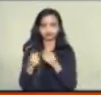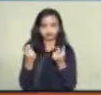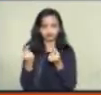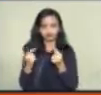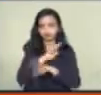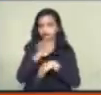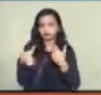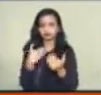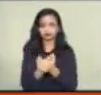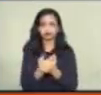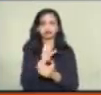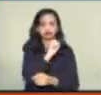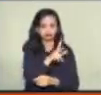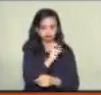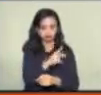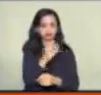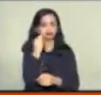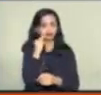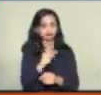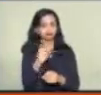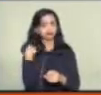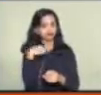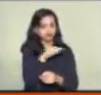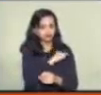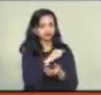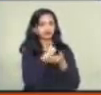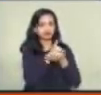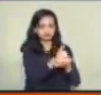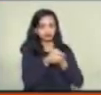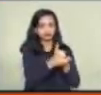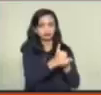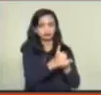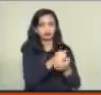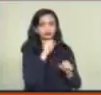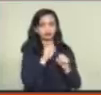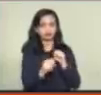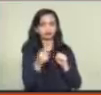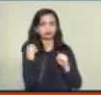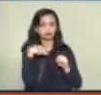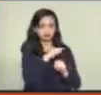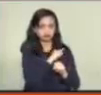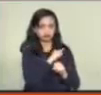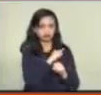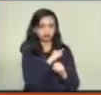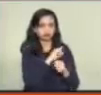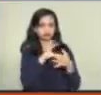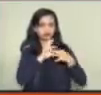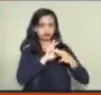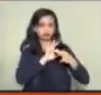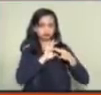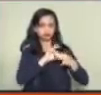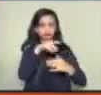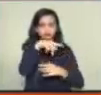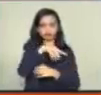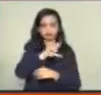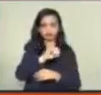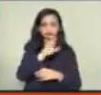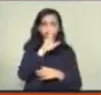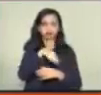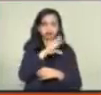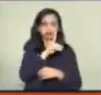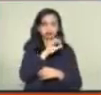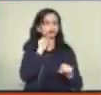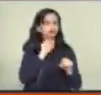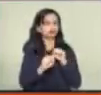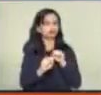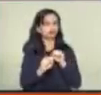po namin lahat po. Okay, sige ma'am. Kami po ay magkikipagtulungan din po sa inyo at kami po ay makikipag-ugnayan sa Polo, sa DFA na